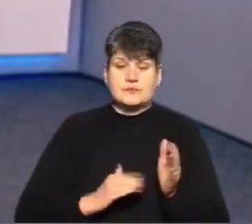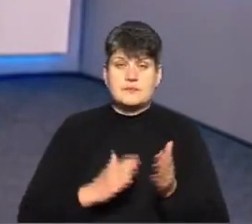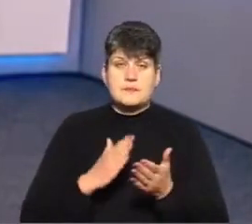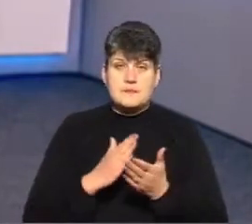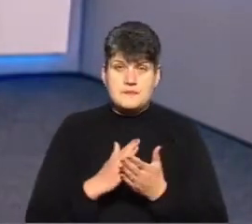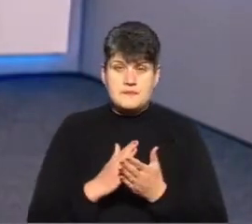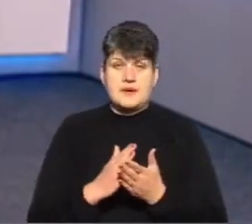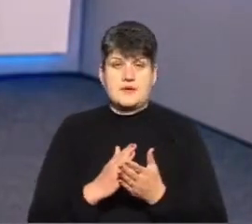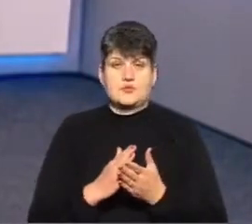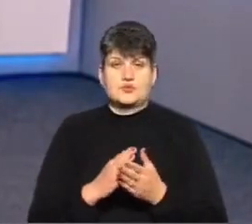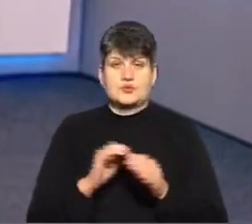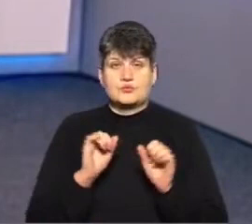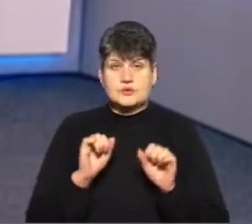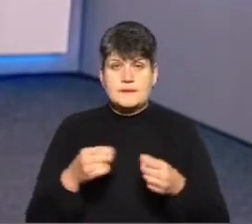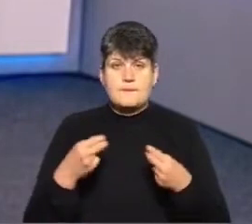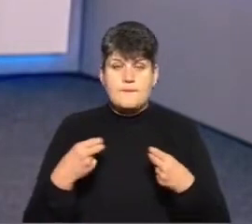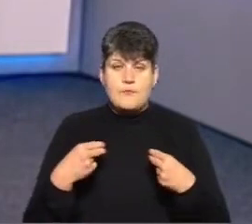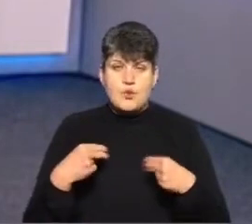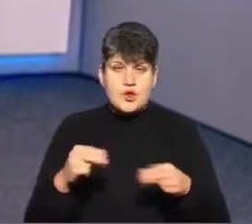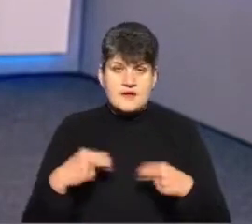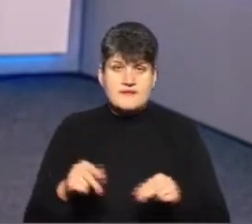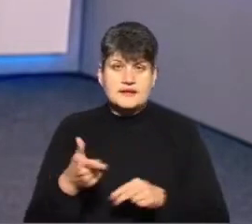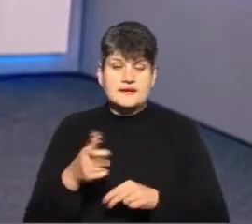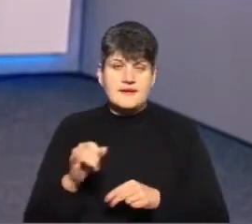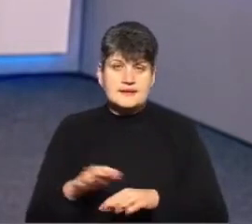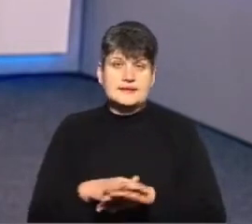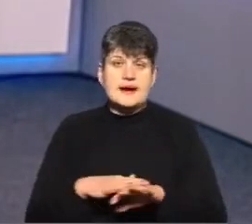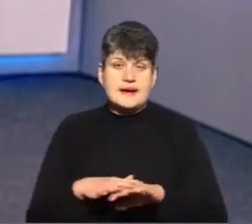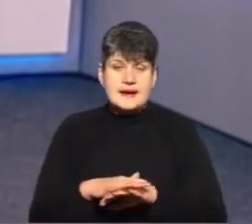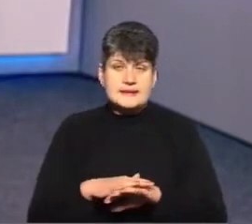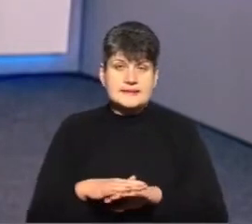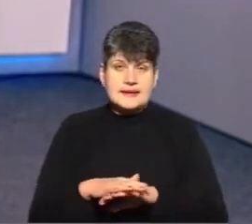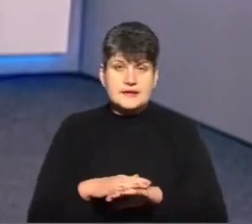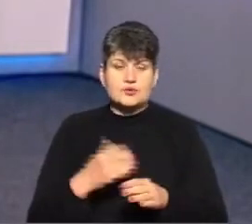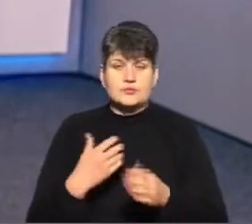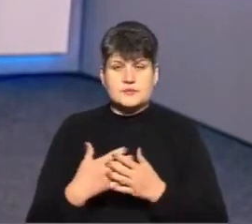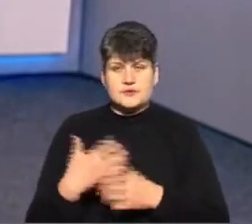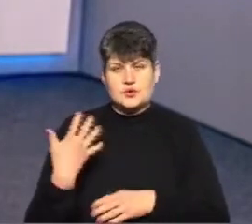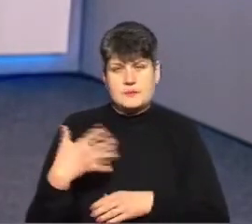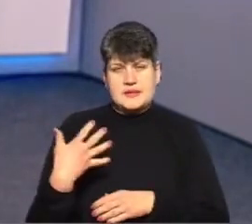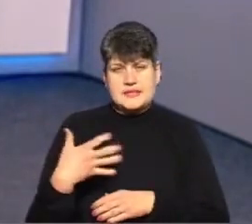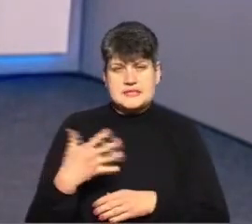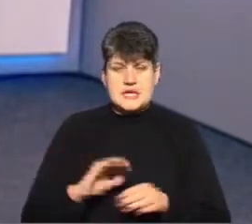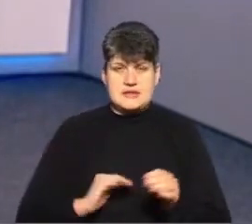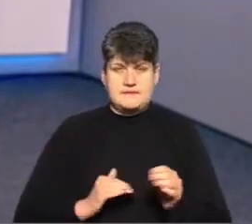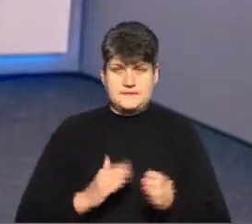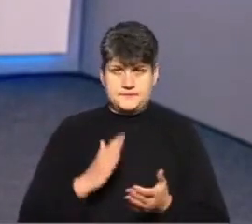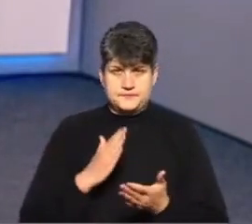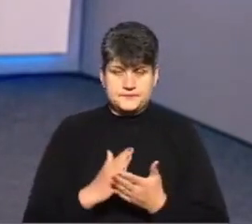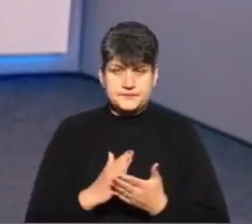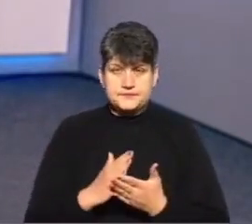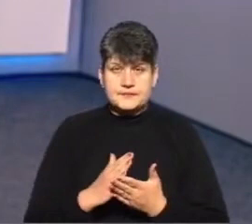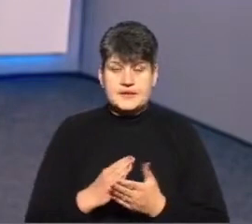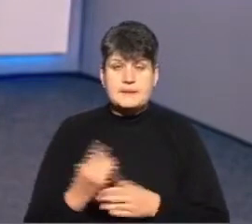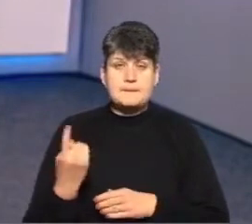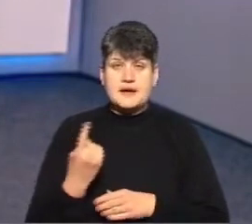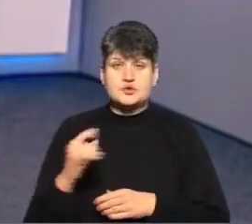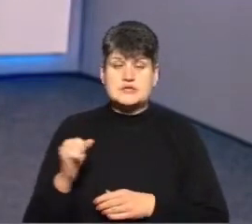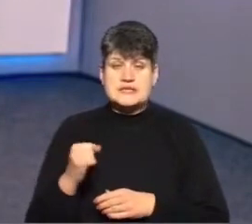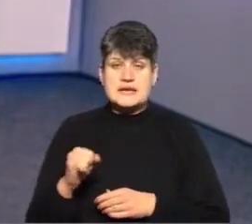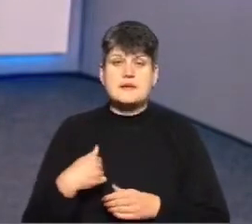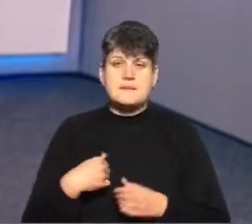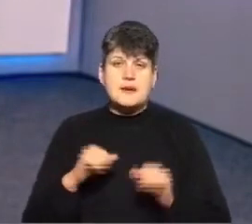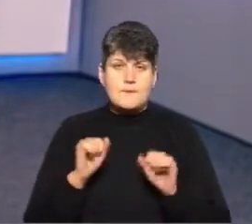газу. Ну, реально на ринку? Але реально на ринку біля 50 компаній. З 1 серпня ми могли вибирати